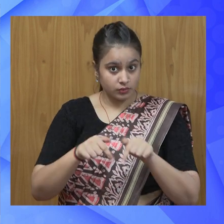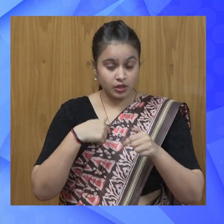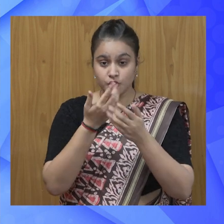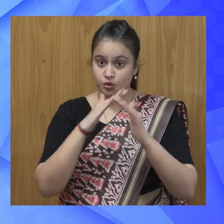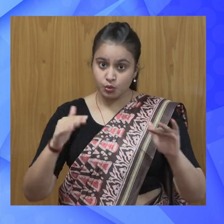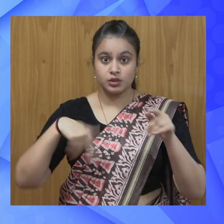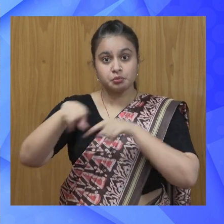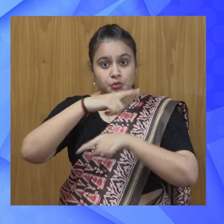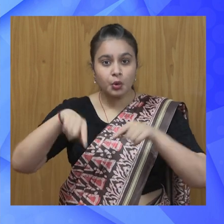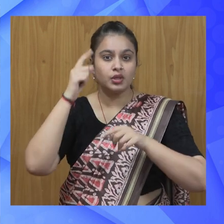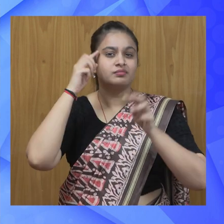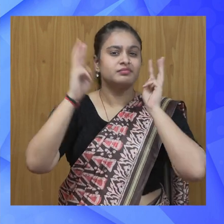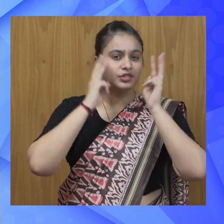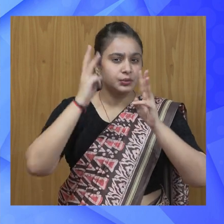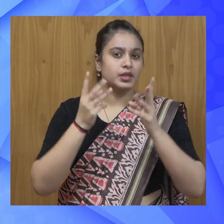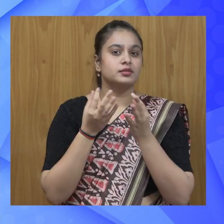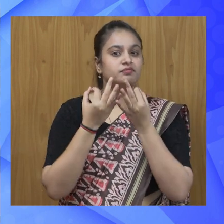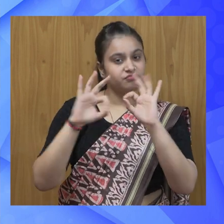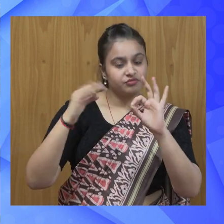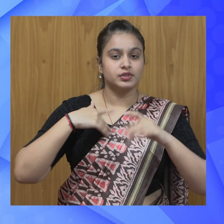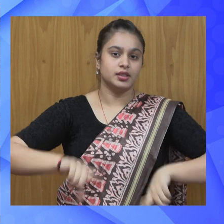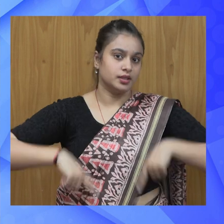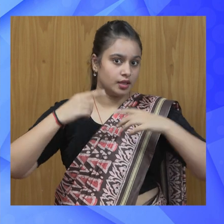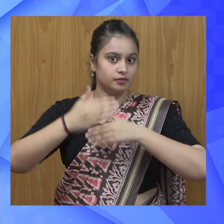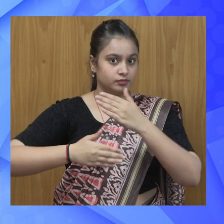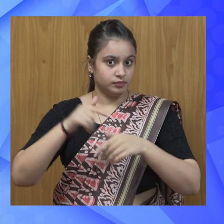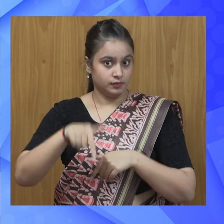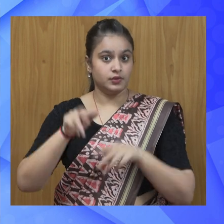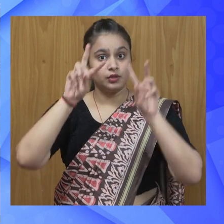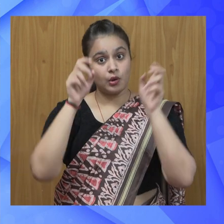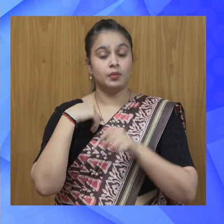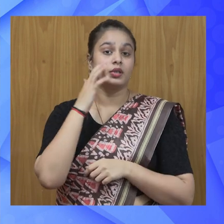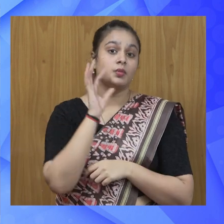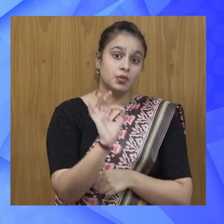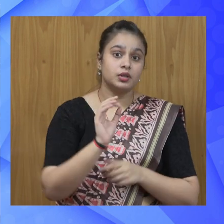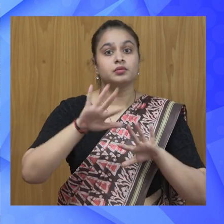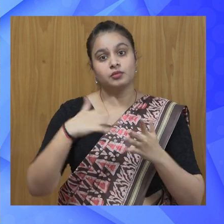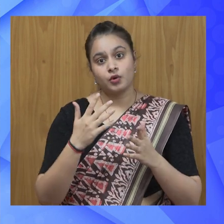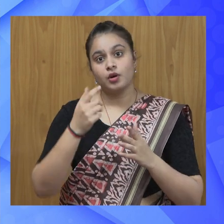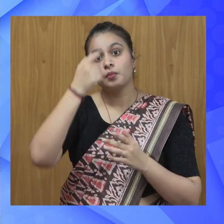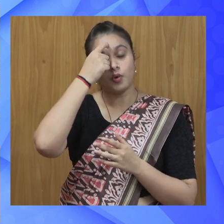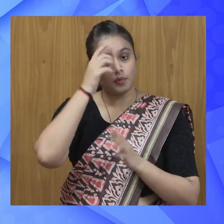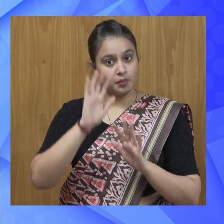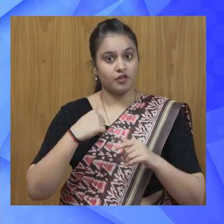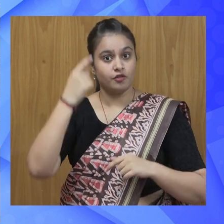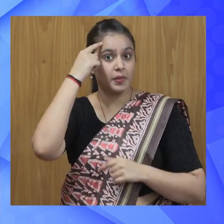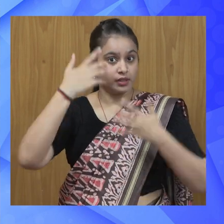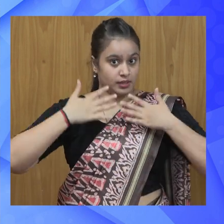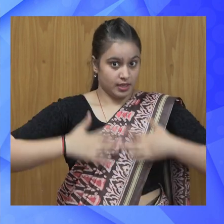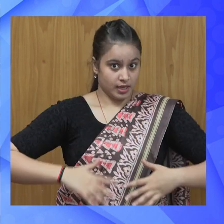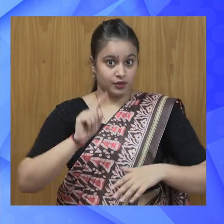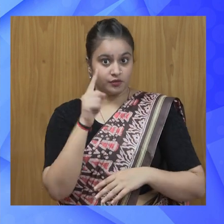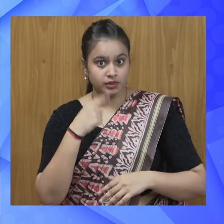टेंशन फ्री जीवन जीने में मदद करेगी क्योंकि ये मुद्दे बहुत महत्वपूर्ण है और चिंताजनक भी है. सबसे पहले मानसिक स्वास्थ्य के बारे में